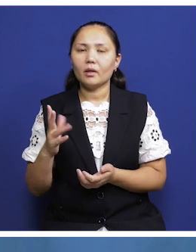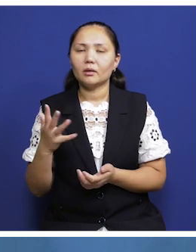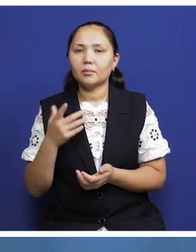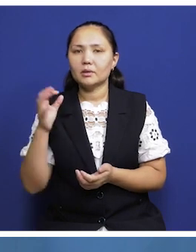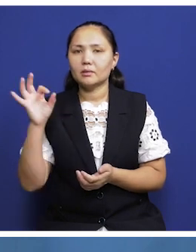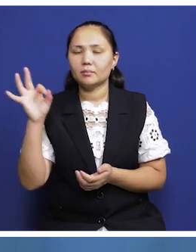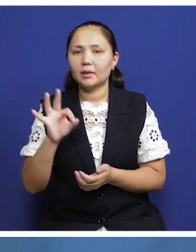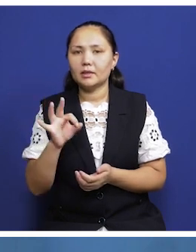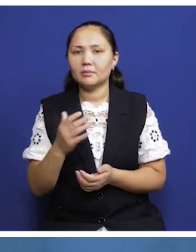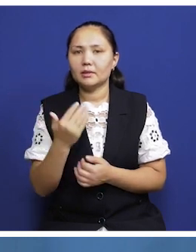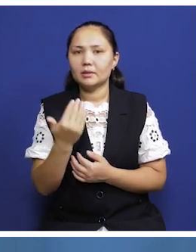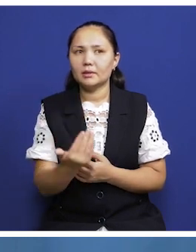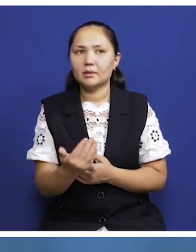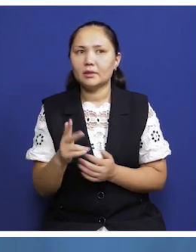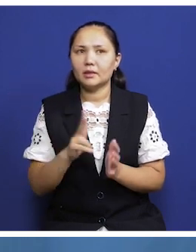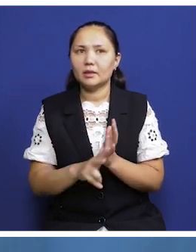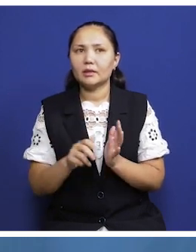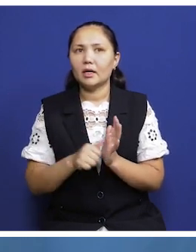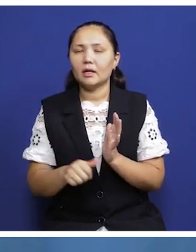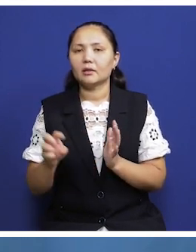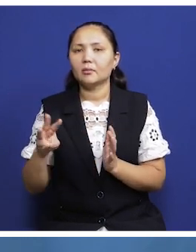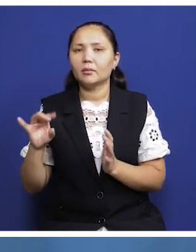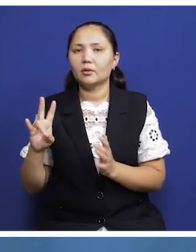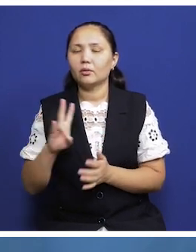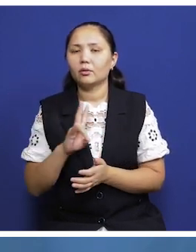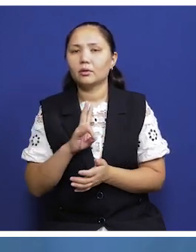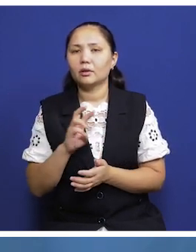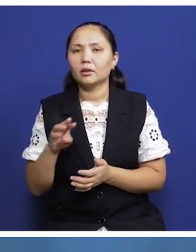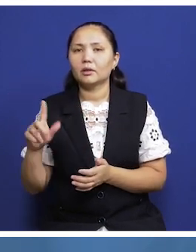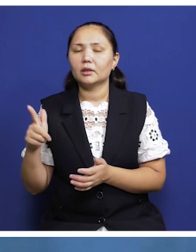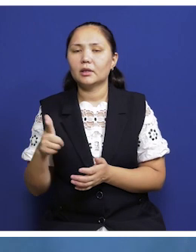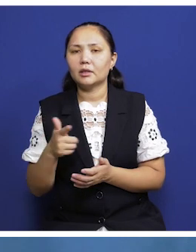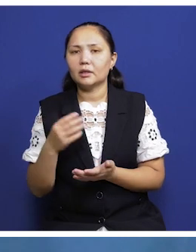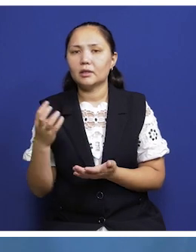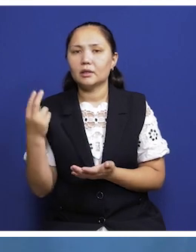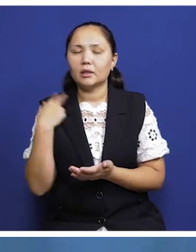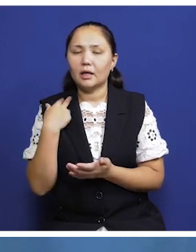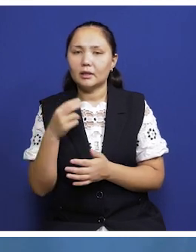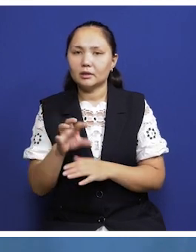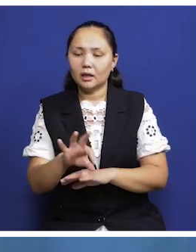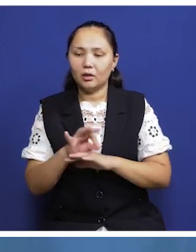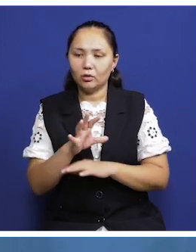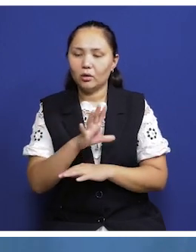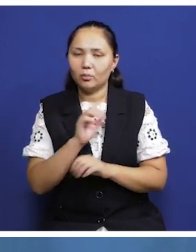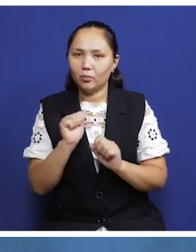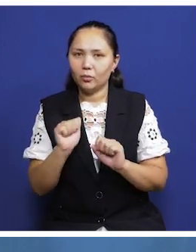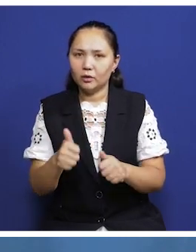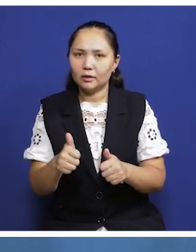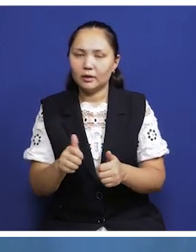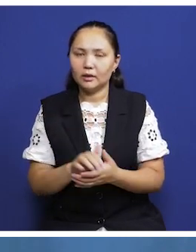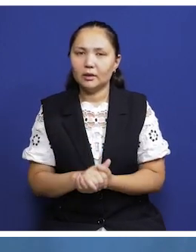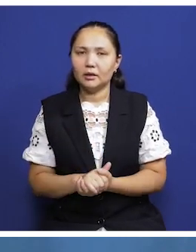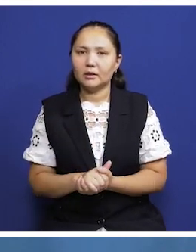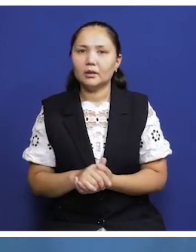ben, sizlerle 8-6 milyon tenge gelin bir bağıta, 2-ci bağıta 27 milyon tengeden astam karşı bölüge